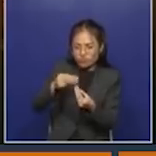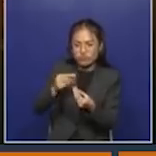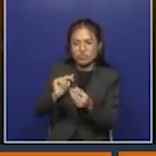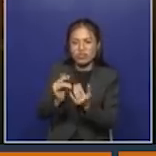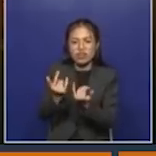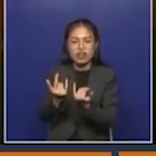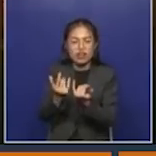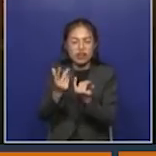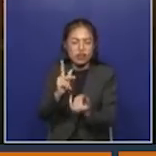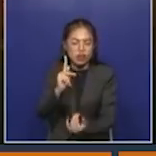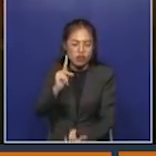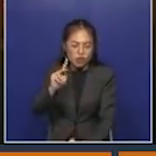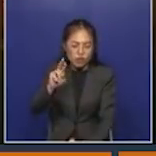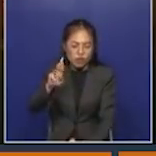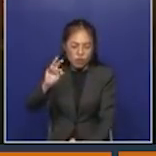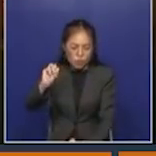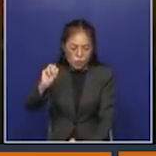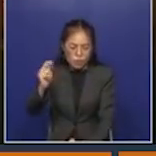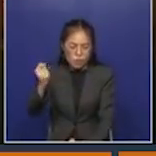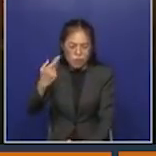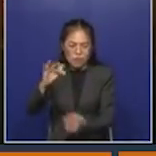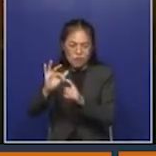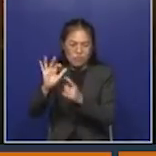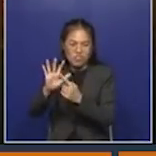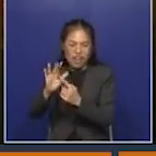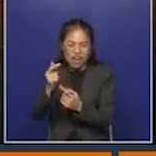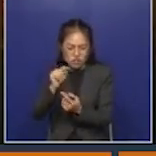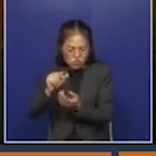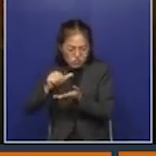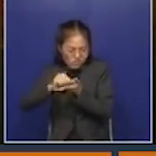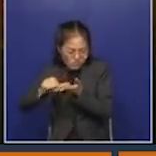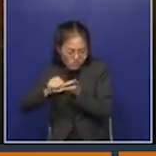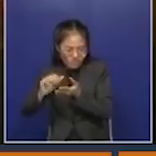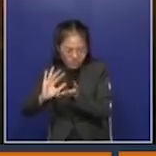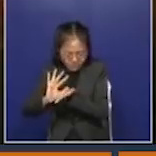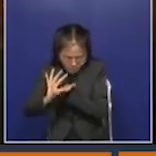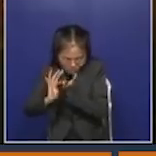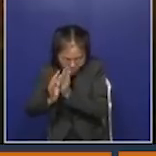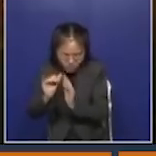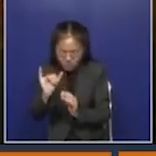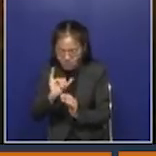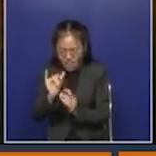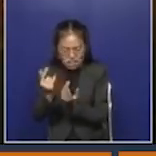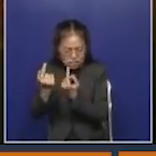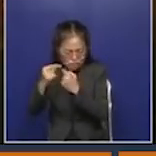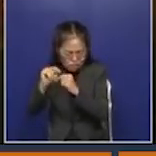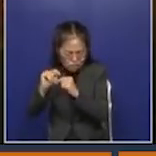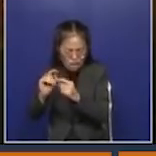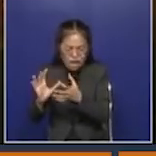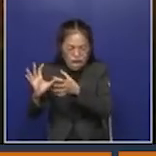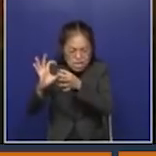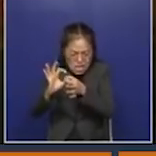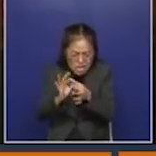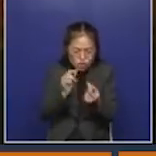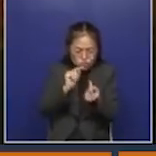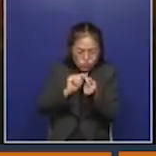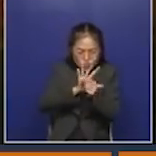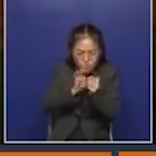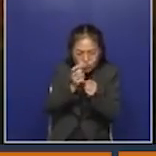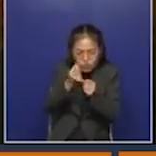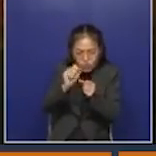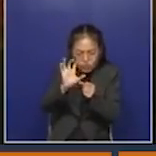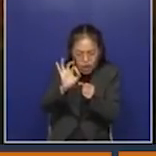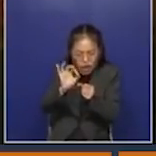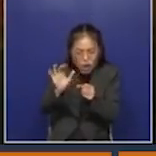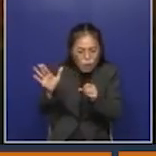นะคะเรายังไม่เห็นการปรับปรุงแผนการดำเนินงานใดๆที่เพื่อให้สอดคล้องกับสถานการณ์โควิชตามที่ปรากฏอยู่ใน